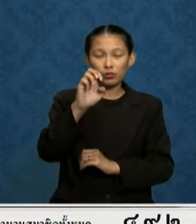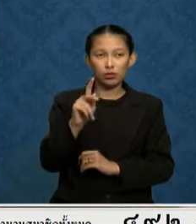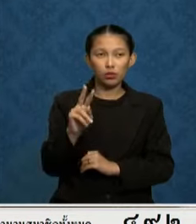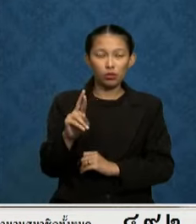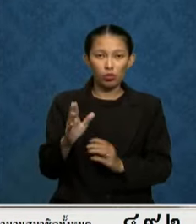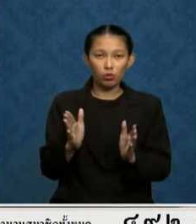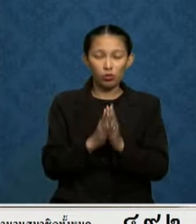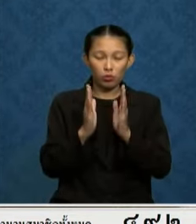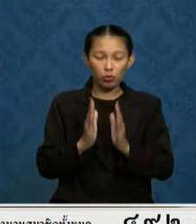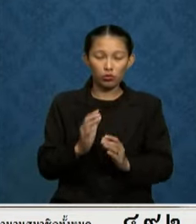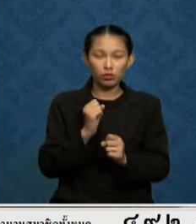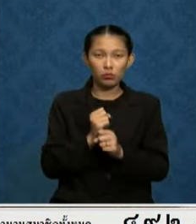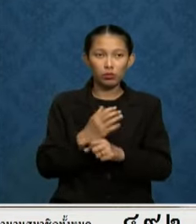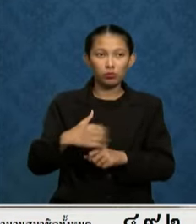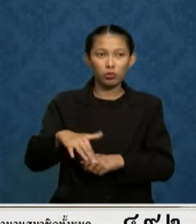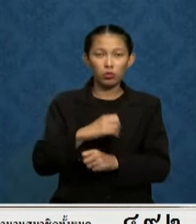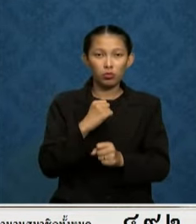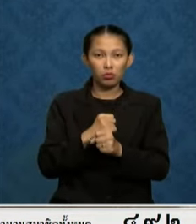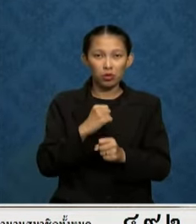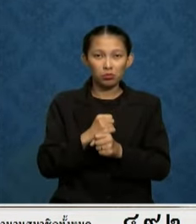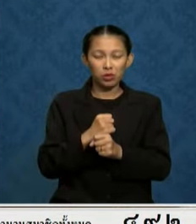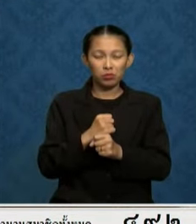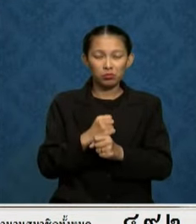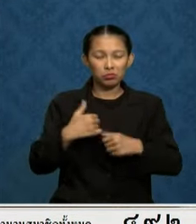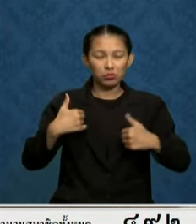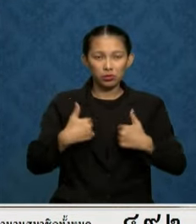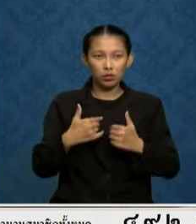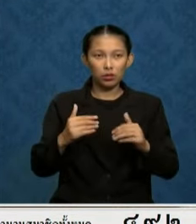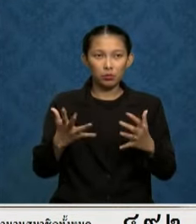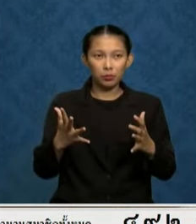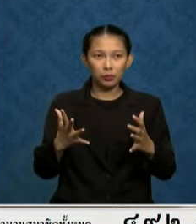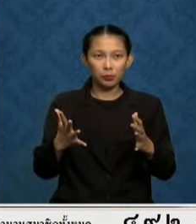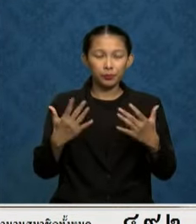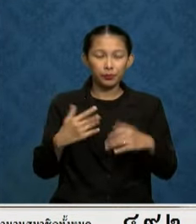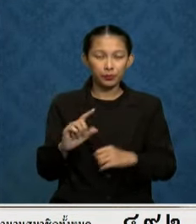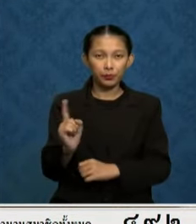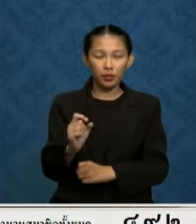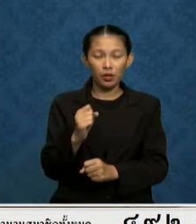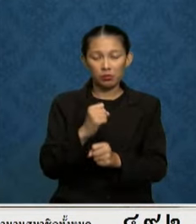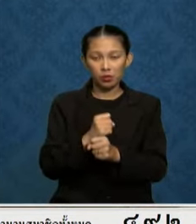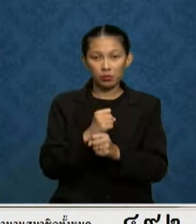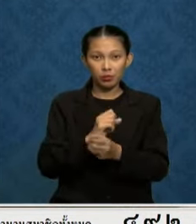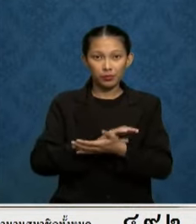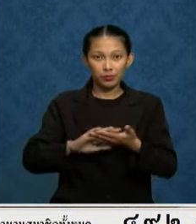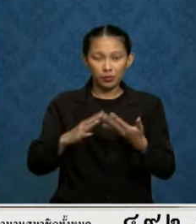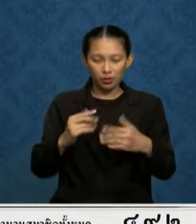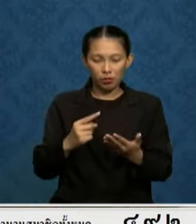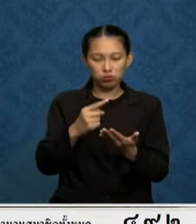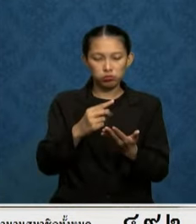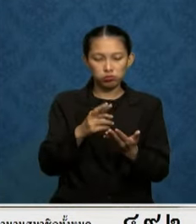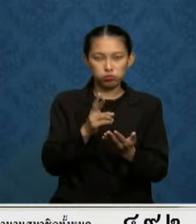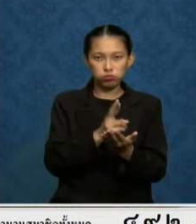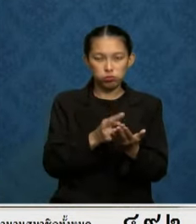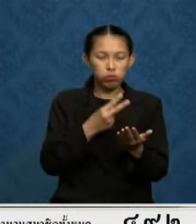วมทงเจ้าน่ที่ทุกทานนะครับที่ทำงานยังไมรจักเนติเหนื่อยแล้วก็ได้ผลงานการเสกสาของweekliกัมาจาก